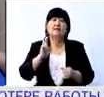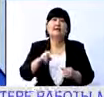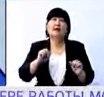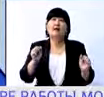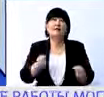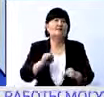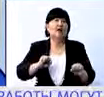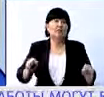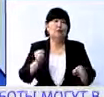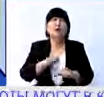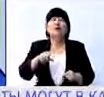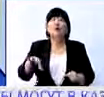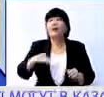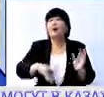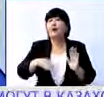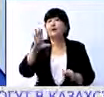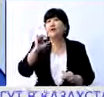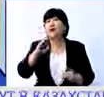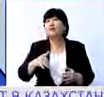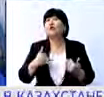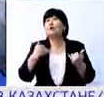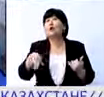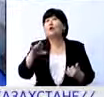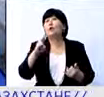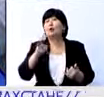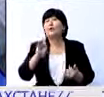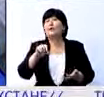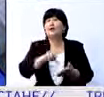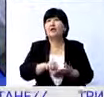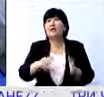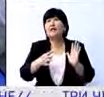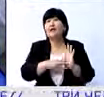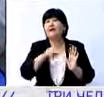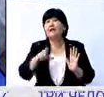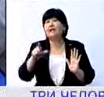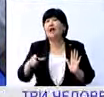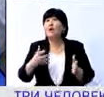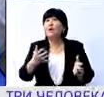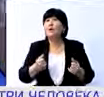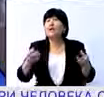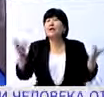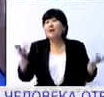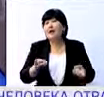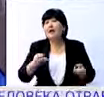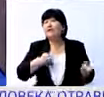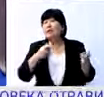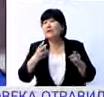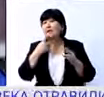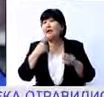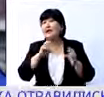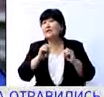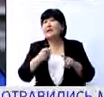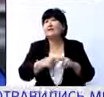невозможно сделать. В области этот высокий статус почетного донора имеют всего 9 человек. При необходимости они приезжают сдавать кровь